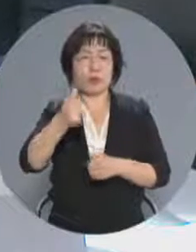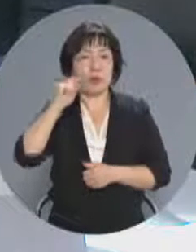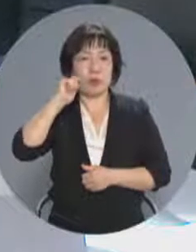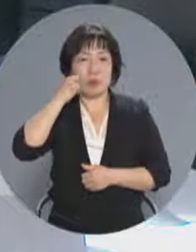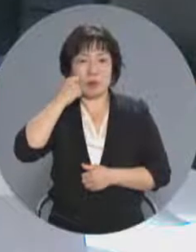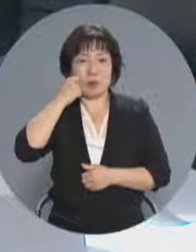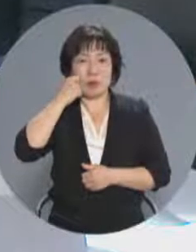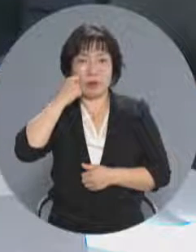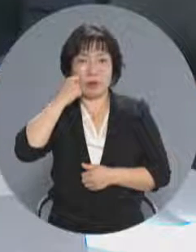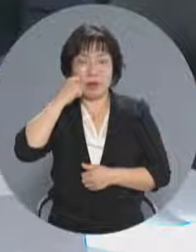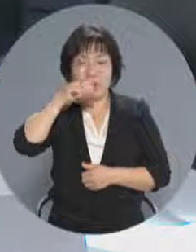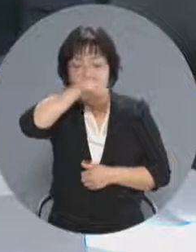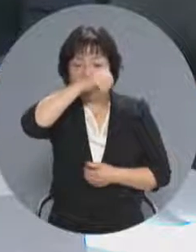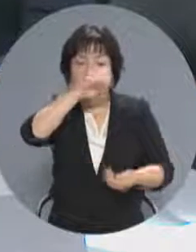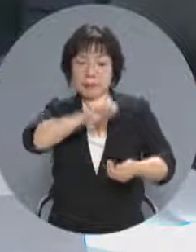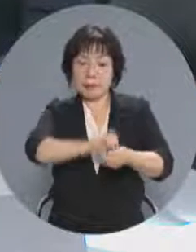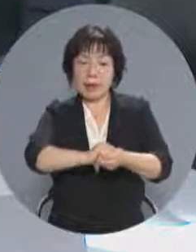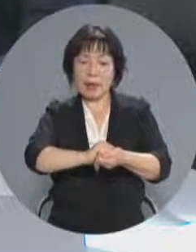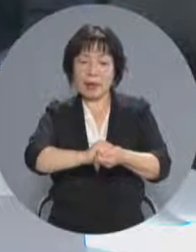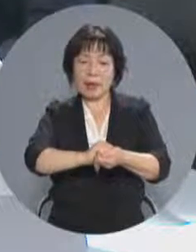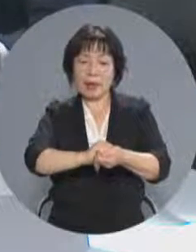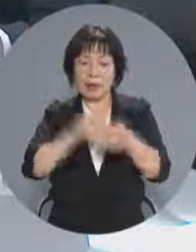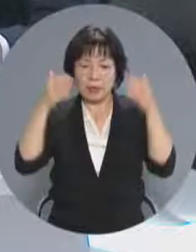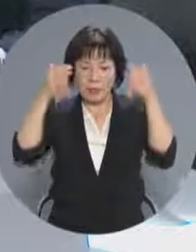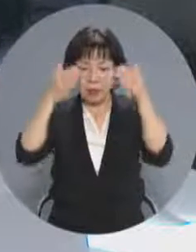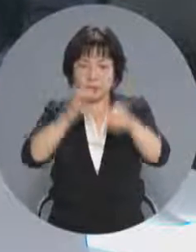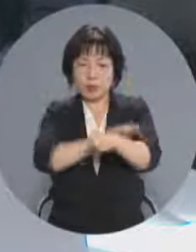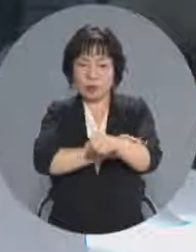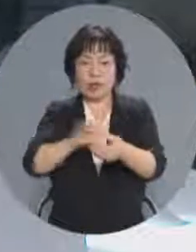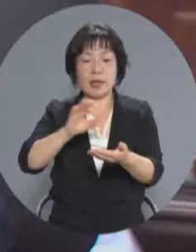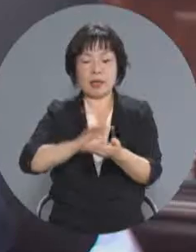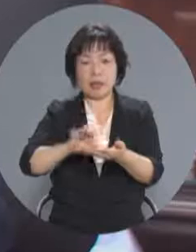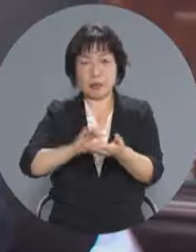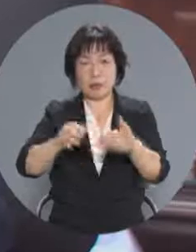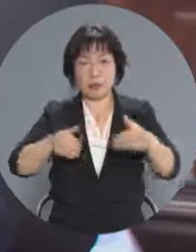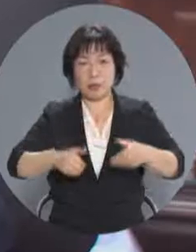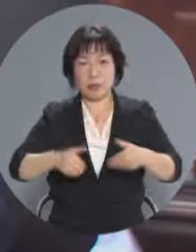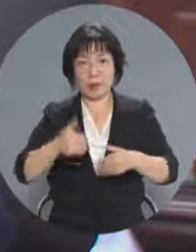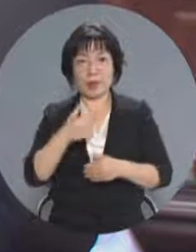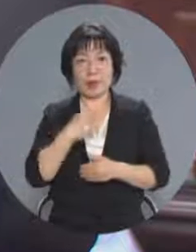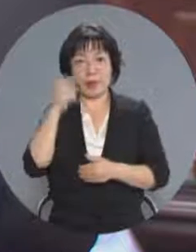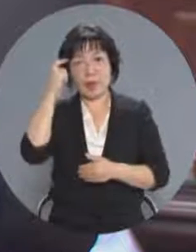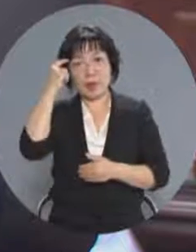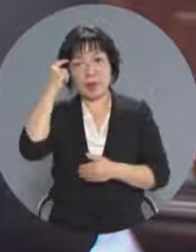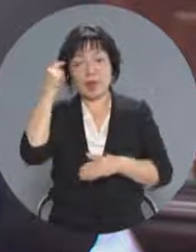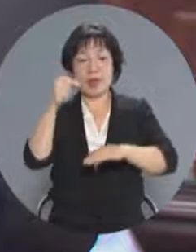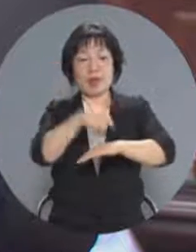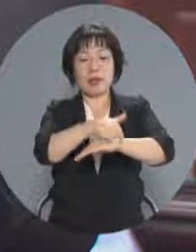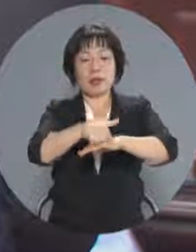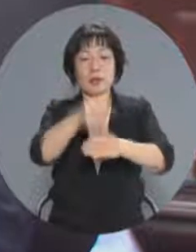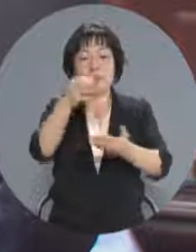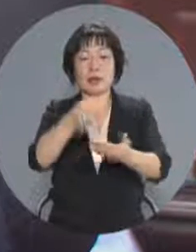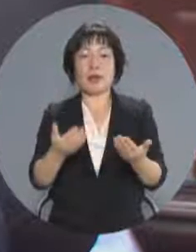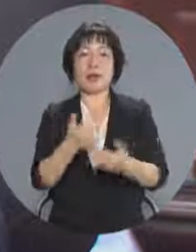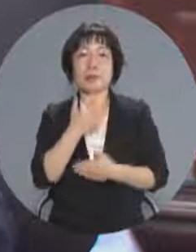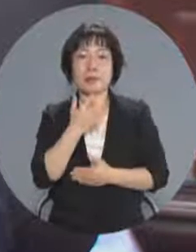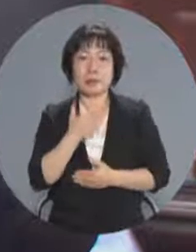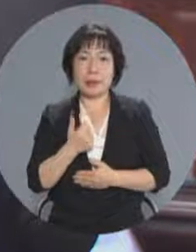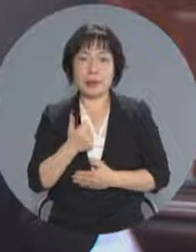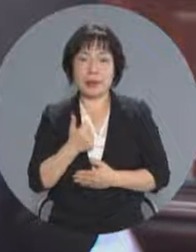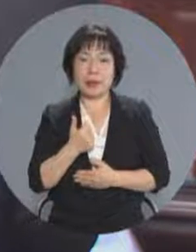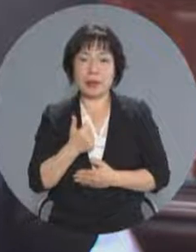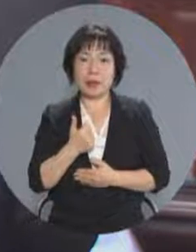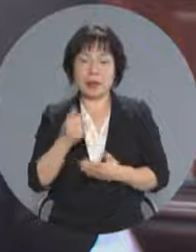않은데이 예산을 한정된 예산을 효율적으로 쓰는게 또 중요하잖아요 제가 이제 기획재정부 출신 아닙니까 그래서